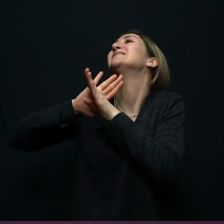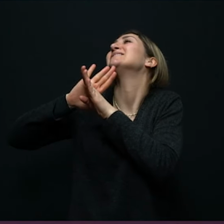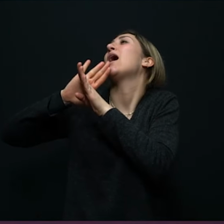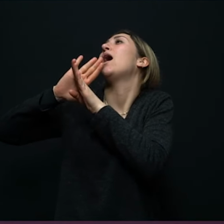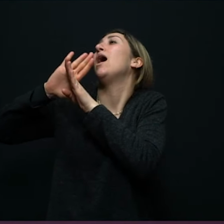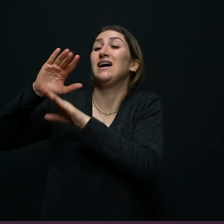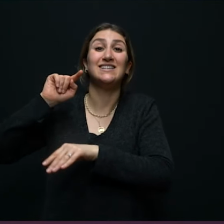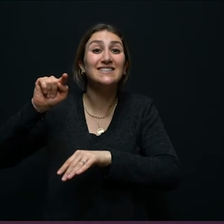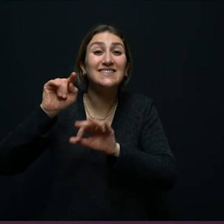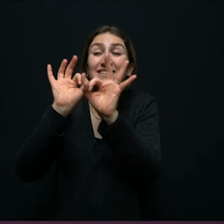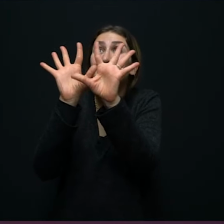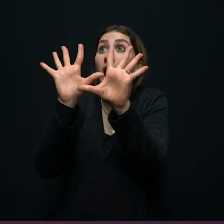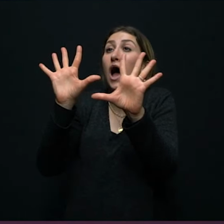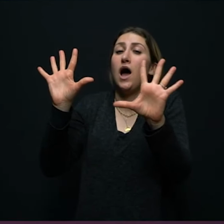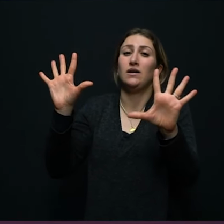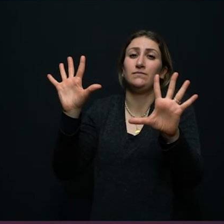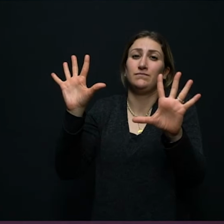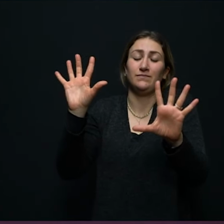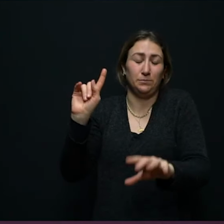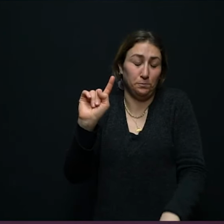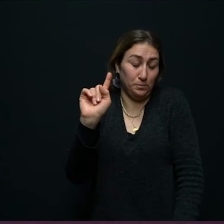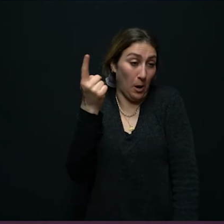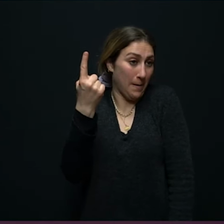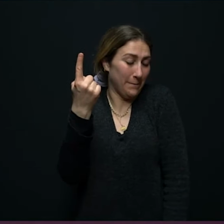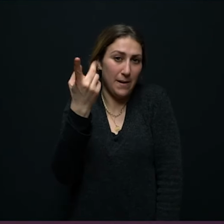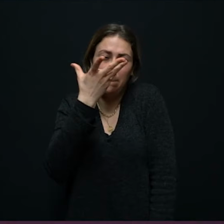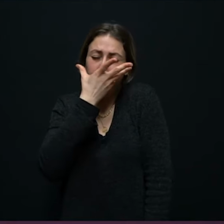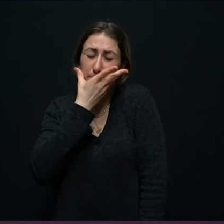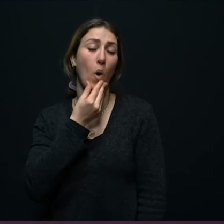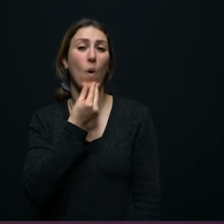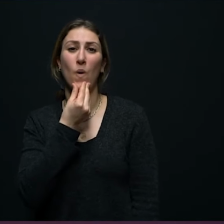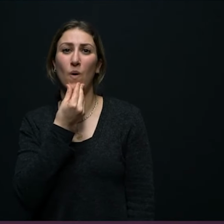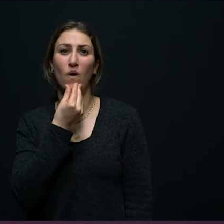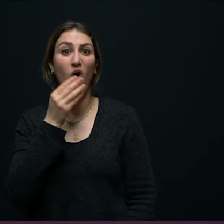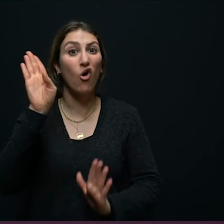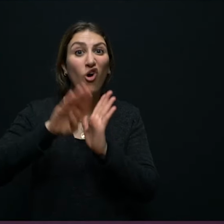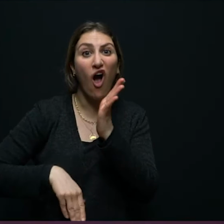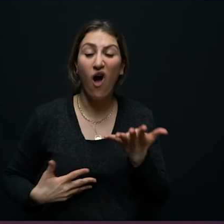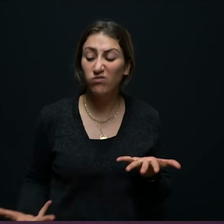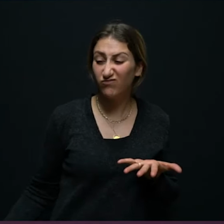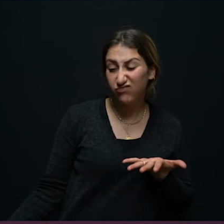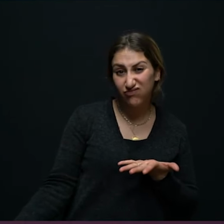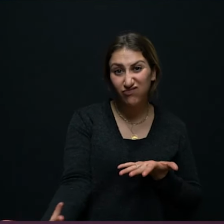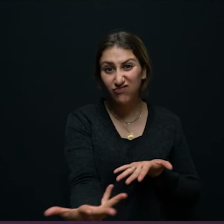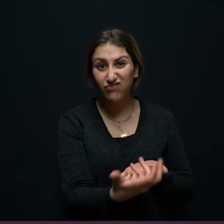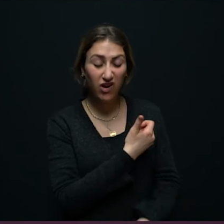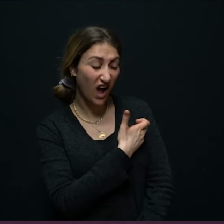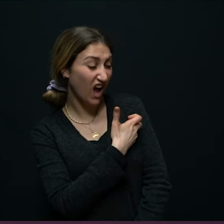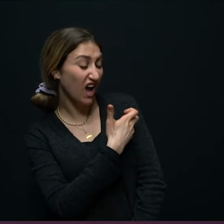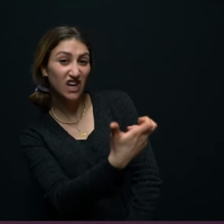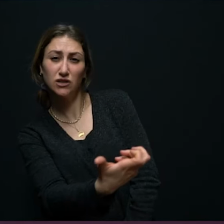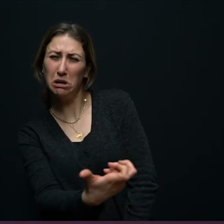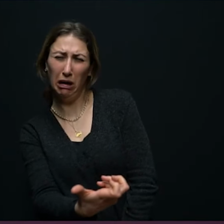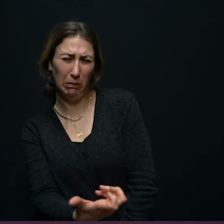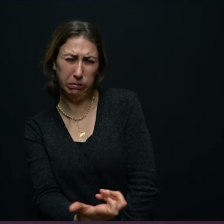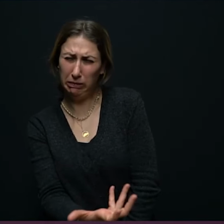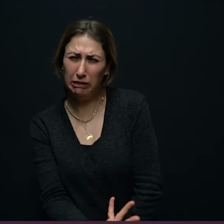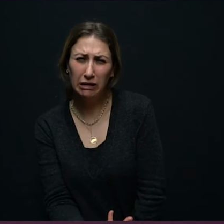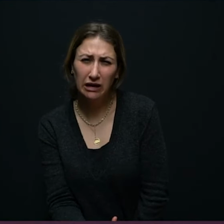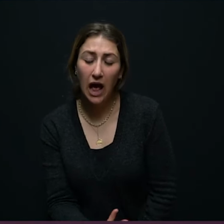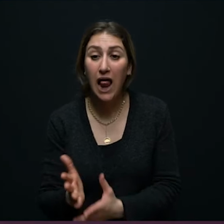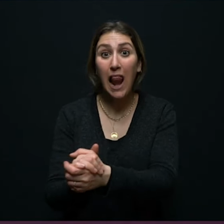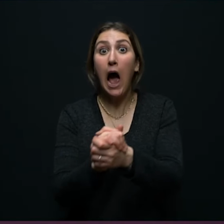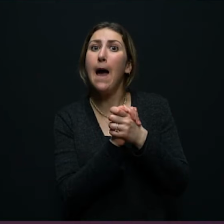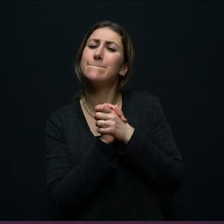la sainteté la sainteté est plus belle que la prospérité la sainteté est plus belle que n'importe quel amitié